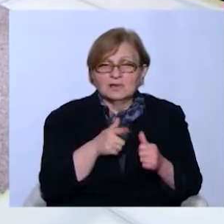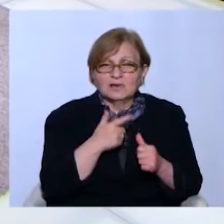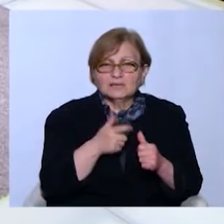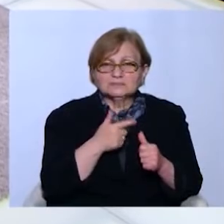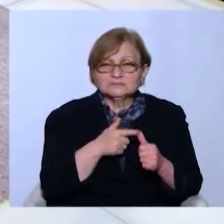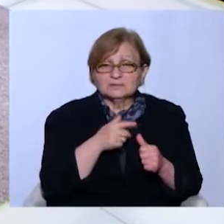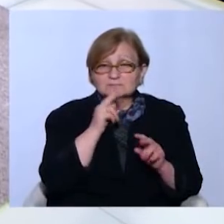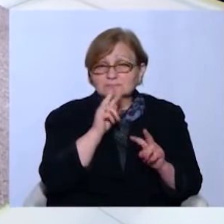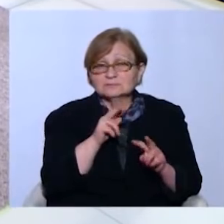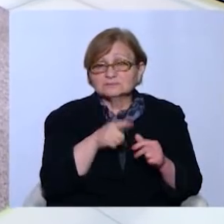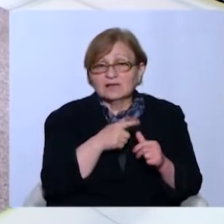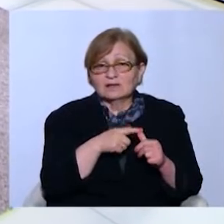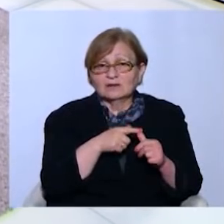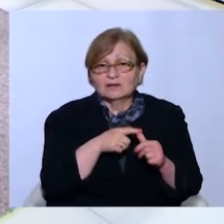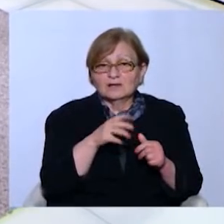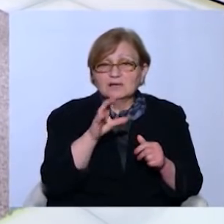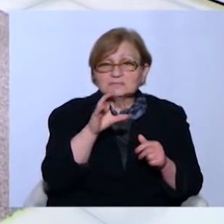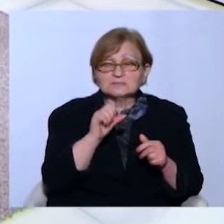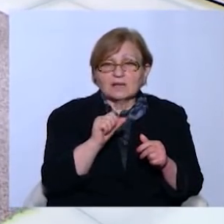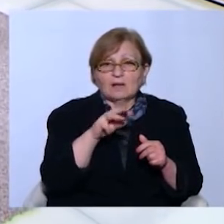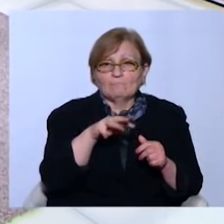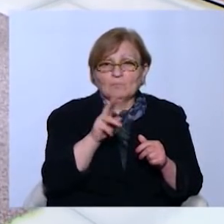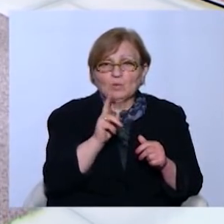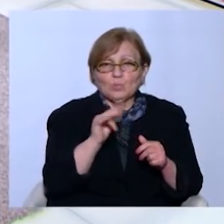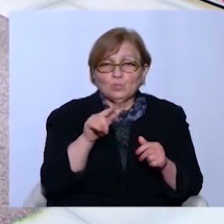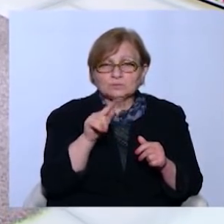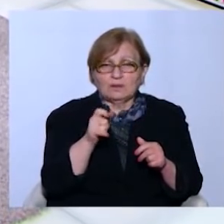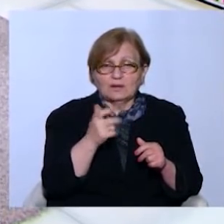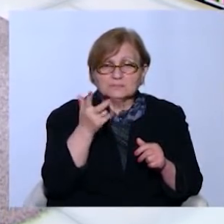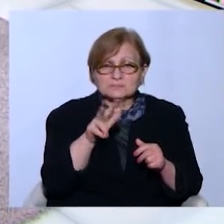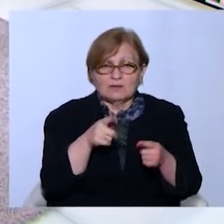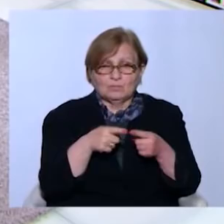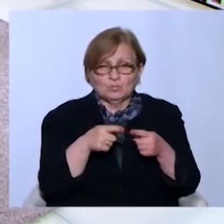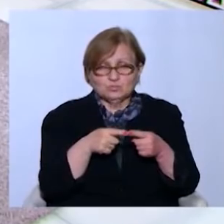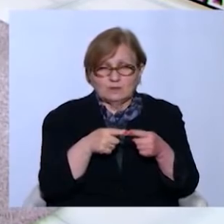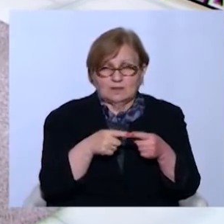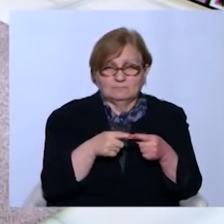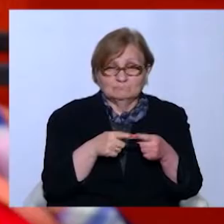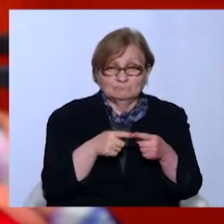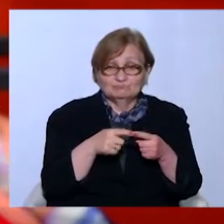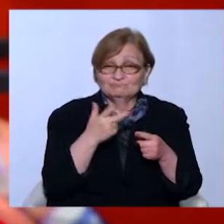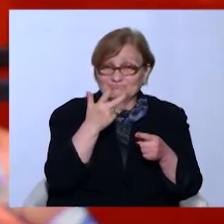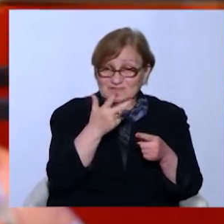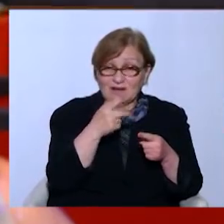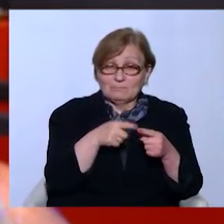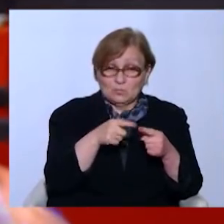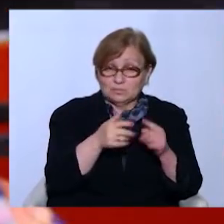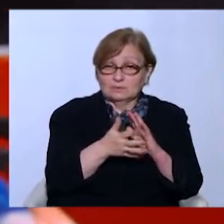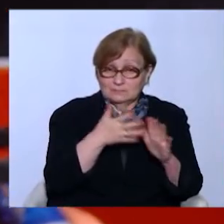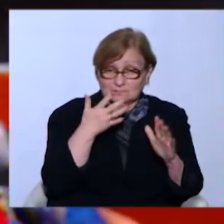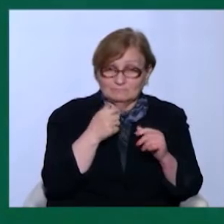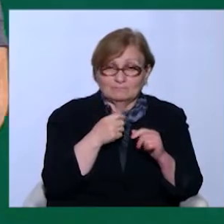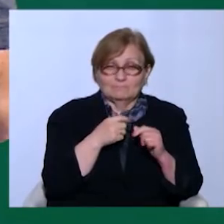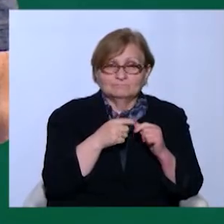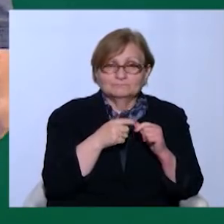სახელწოდებას დავაკვირდეთ. სამკუთხა პრიზმა. სამკუთხა, სამზია, ხო საუბარი?